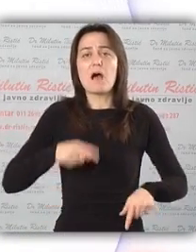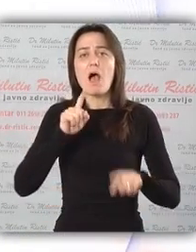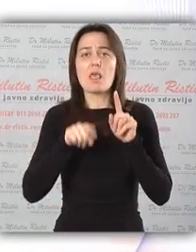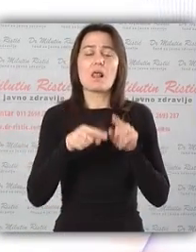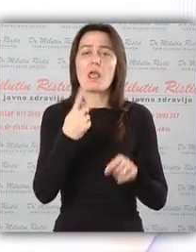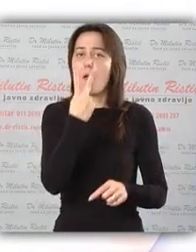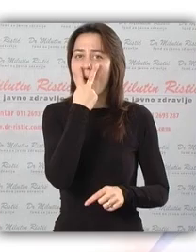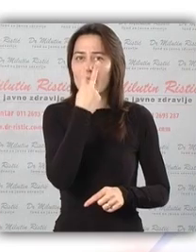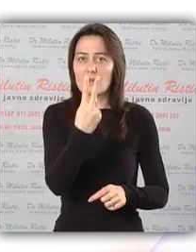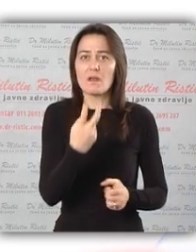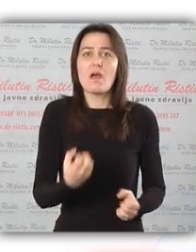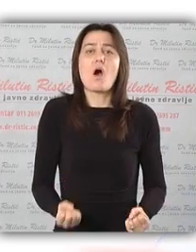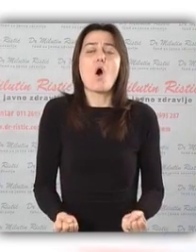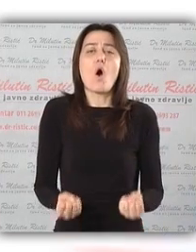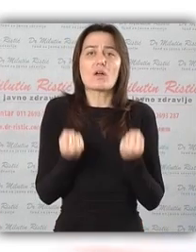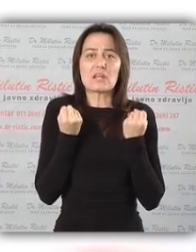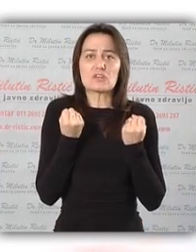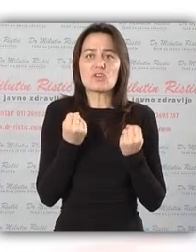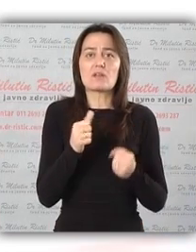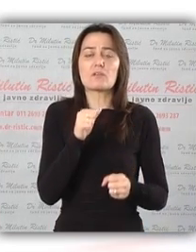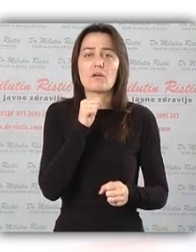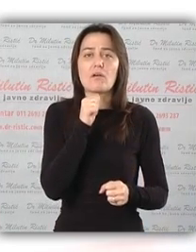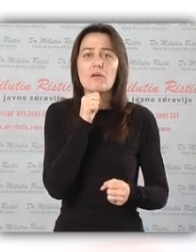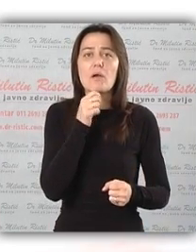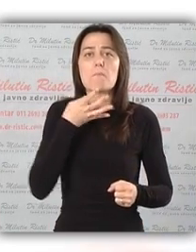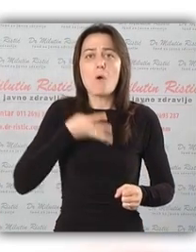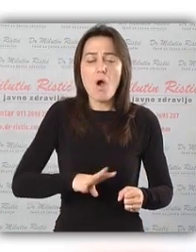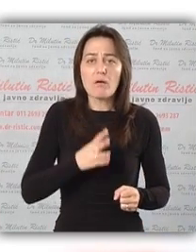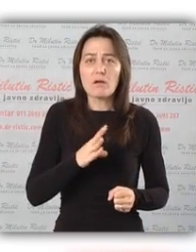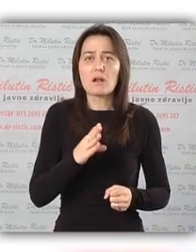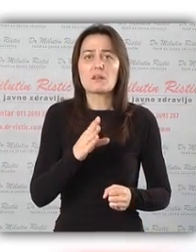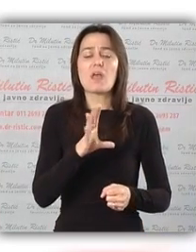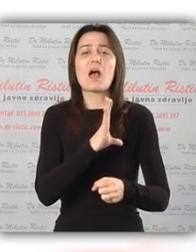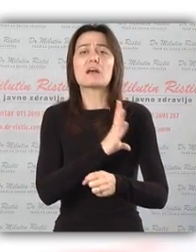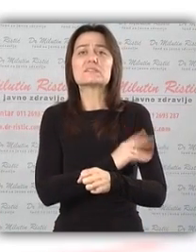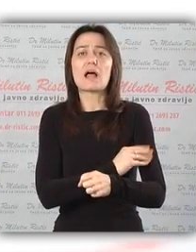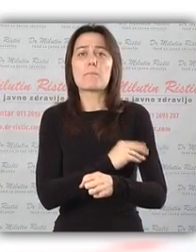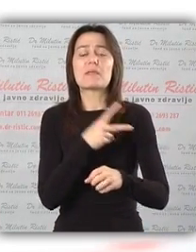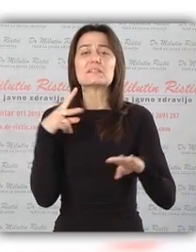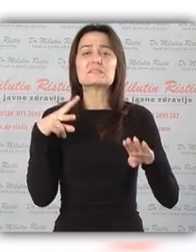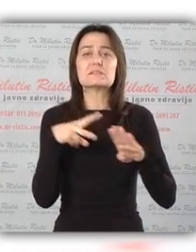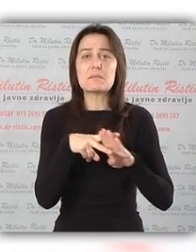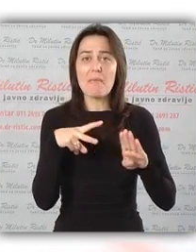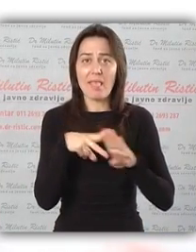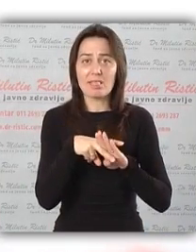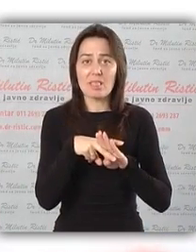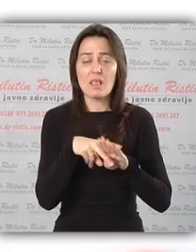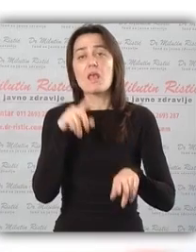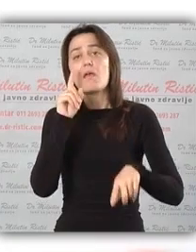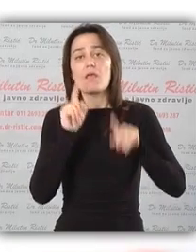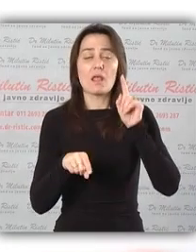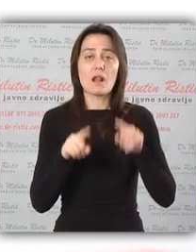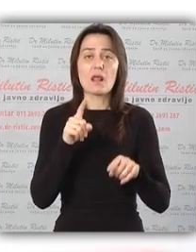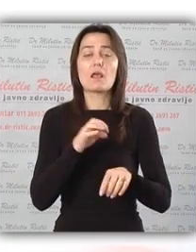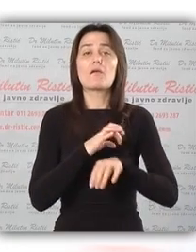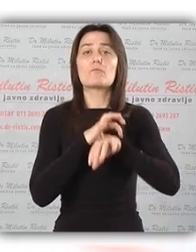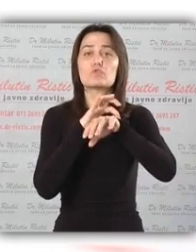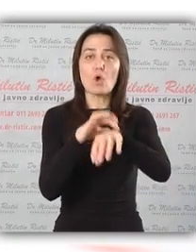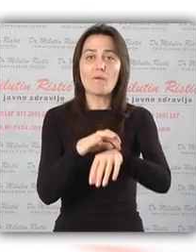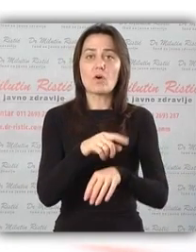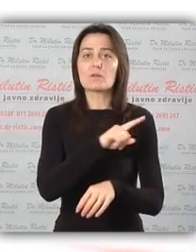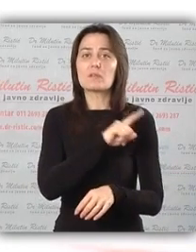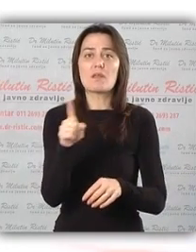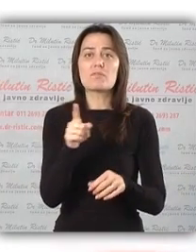krstima ili u vidu otežanog i mokrenja ili nekih slabijih dizuričnih smetnji